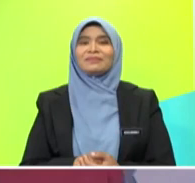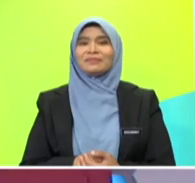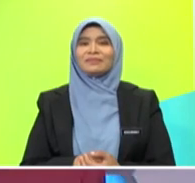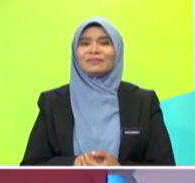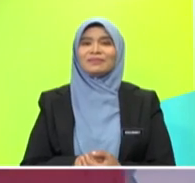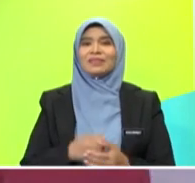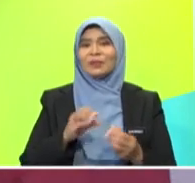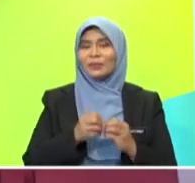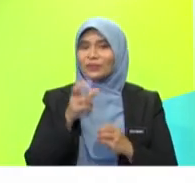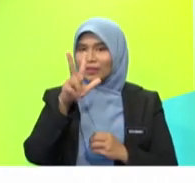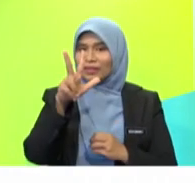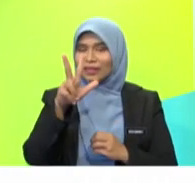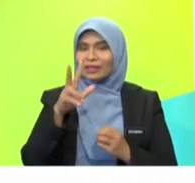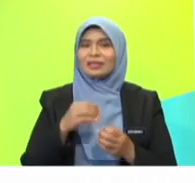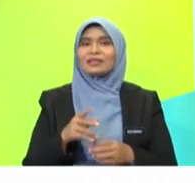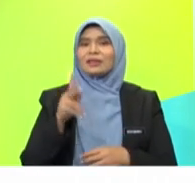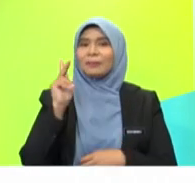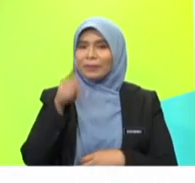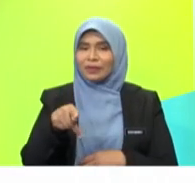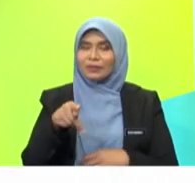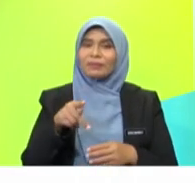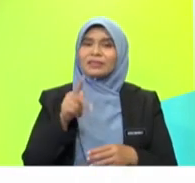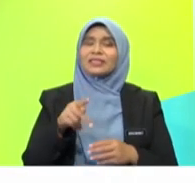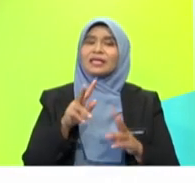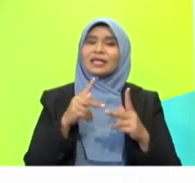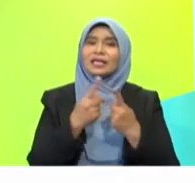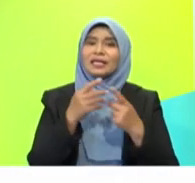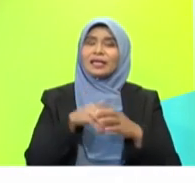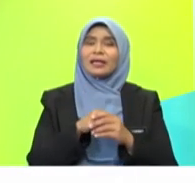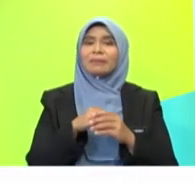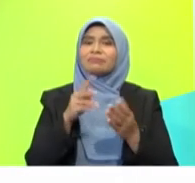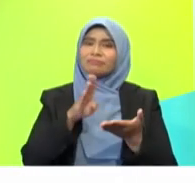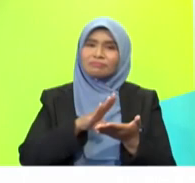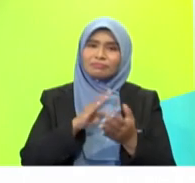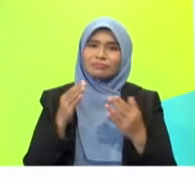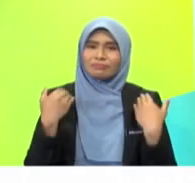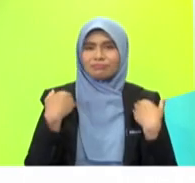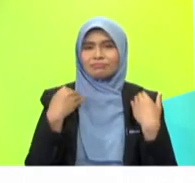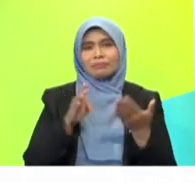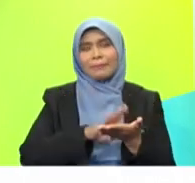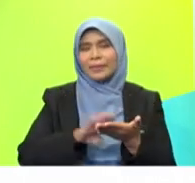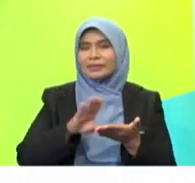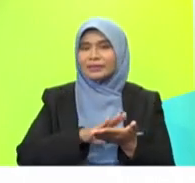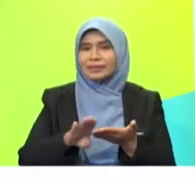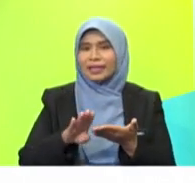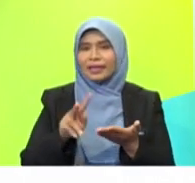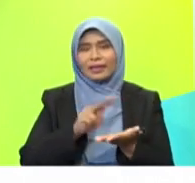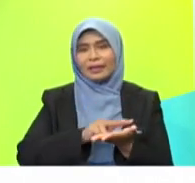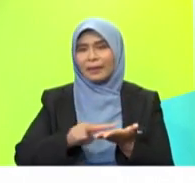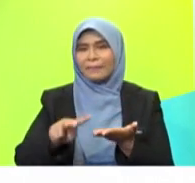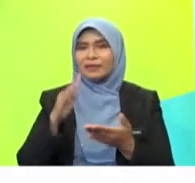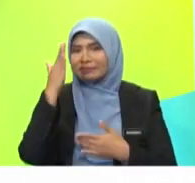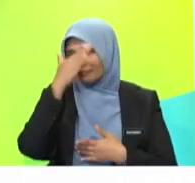ketiga kita perlu memastikan kelas dalam keadaan yang bersih selama kemas dan ceria